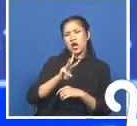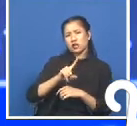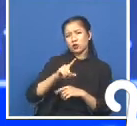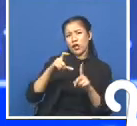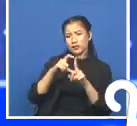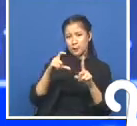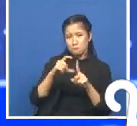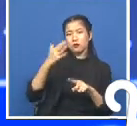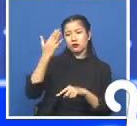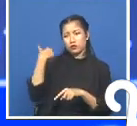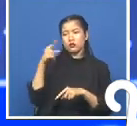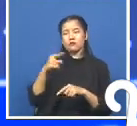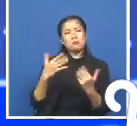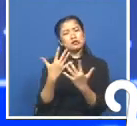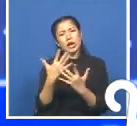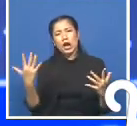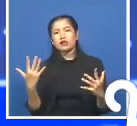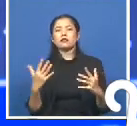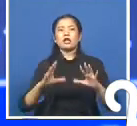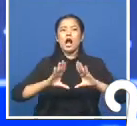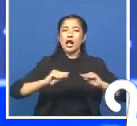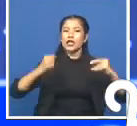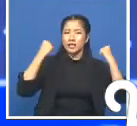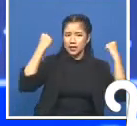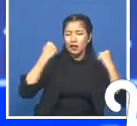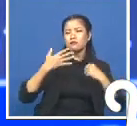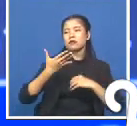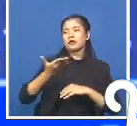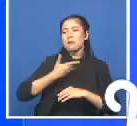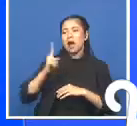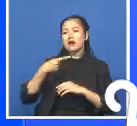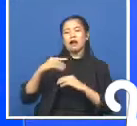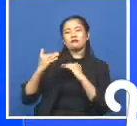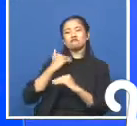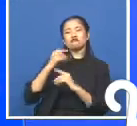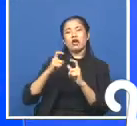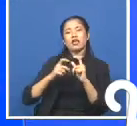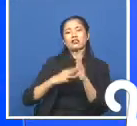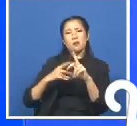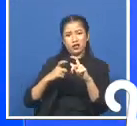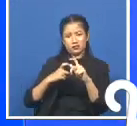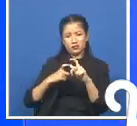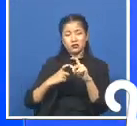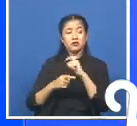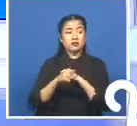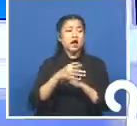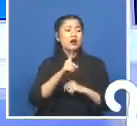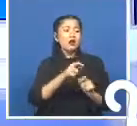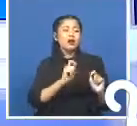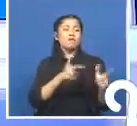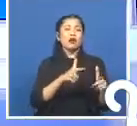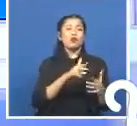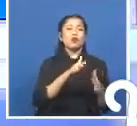terutama tenaga kesehatan sudah menerima SMS ini. Kemudian yang harus dilakukan adalah melakukan pendaftaran ulang. Ini bisa